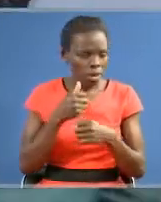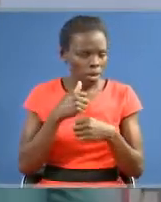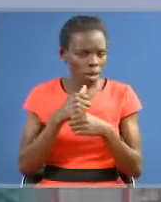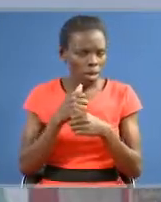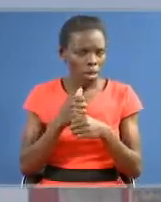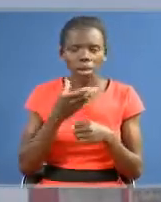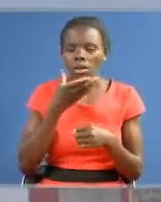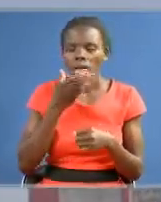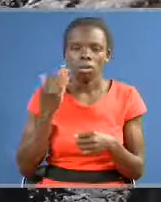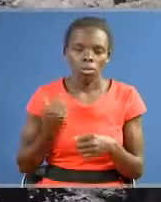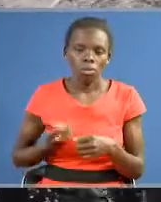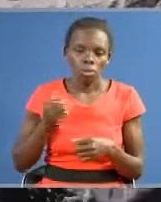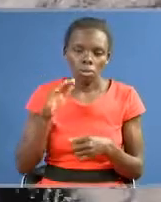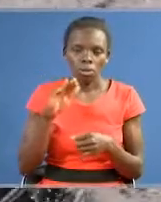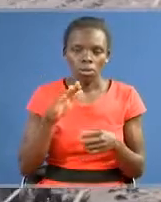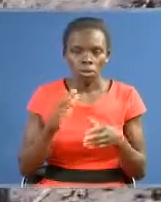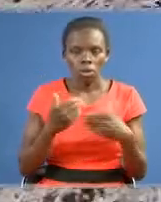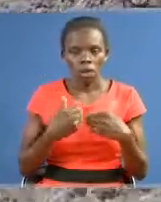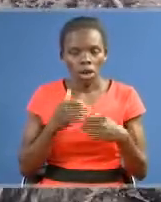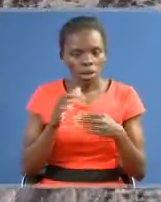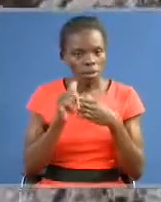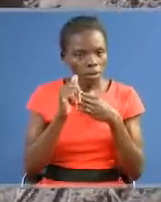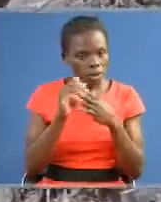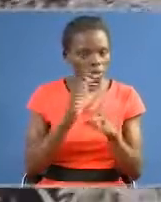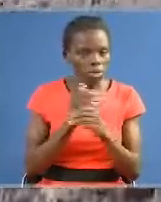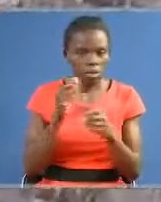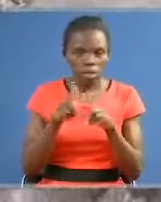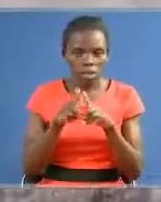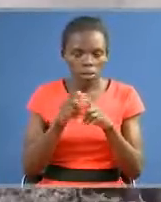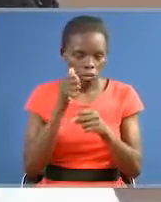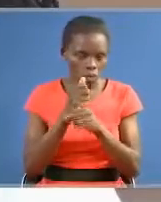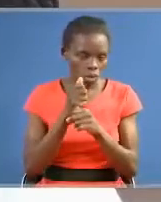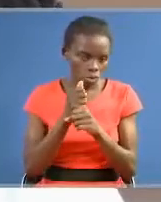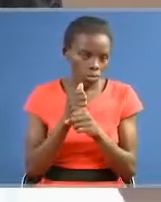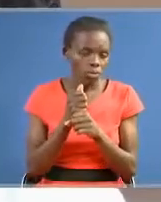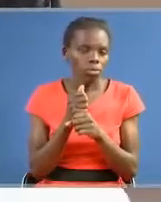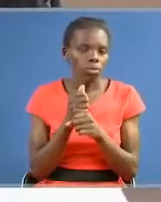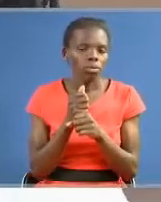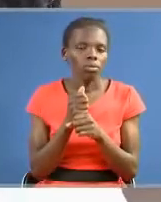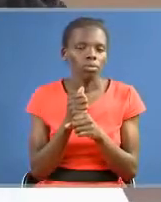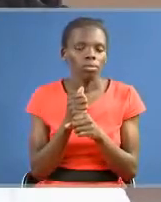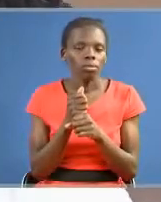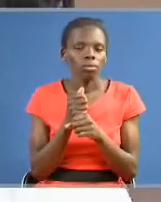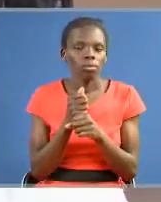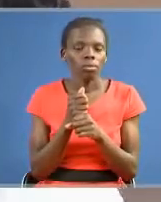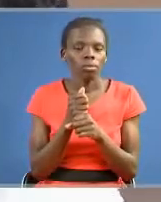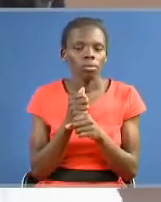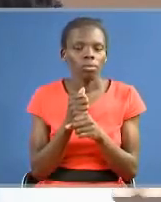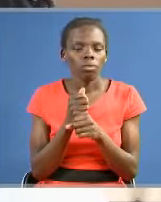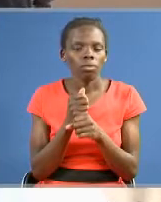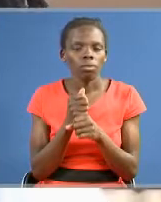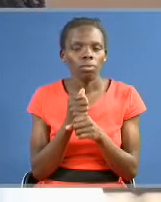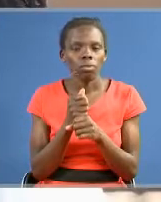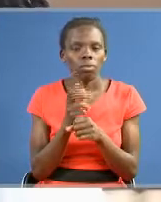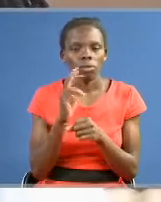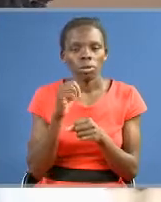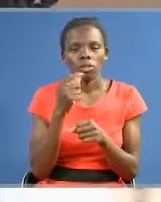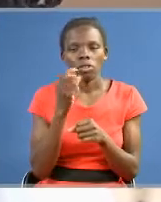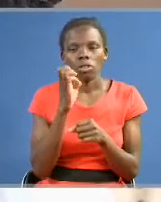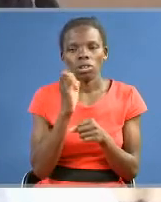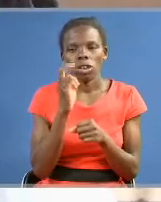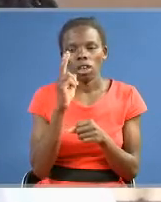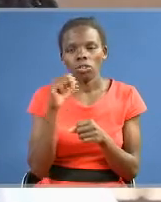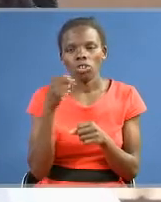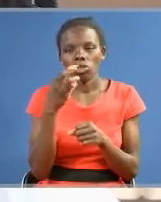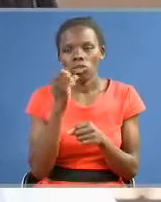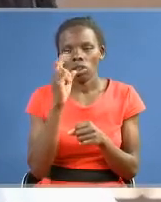wanawake kutokumbatia nafasi za uongozi na za kazi. As an organization, our main mandate and mission and vision